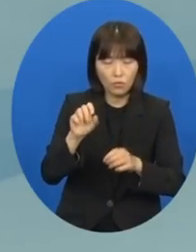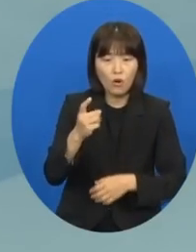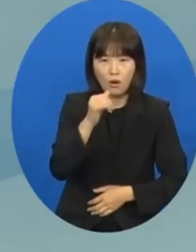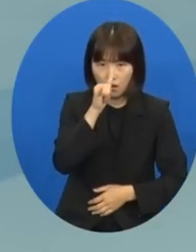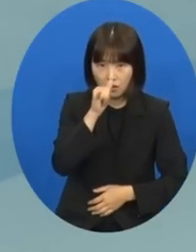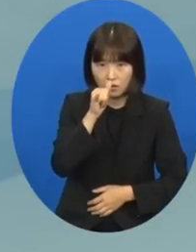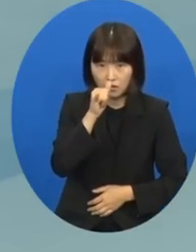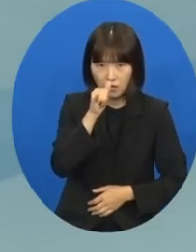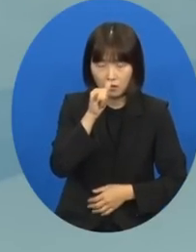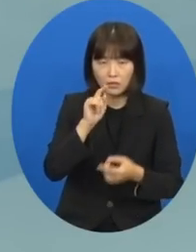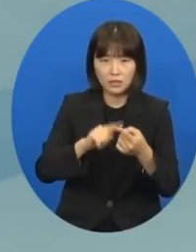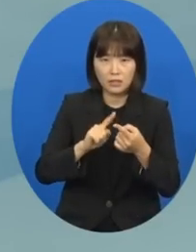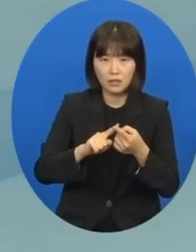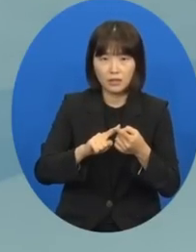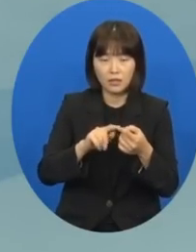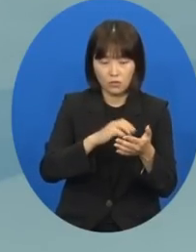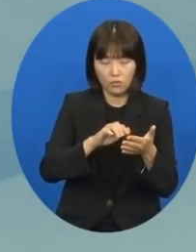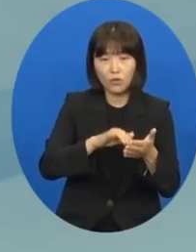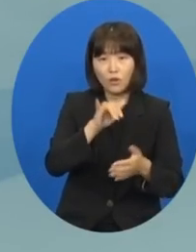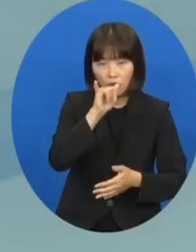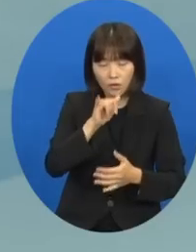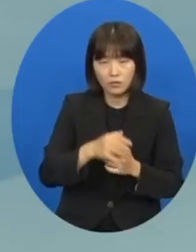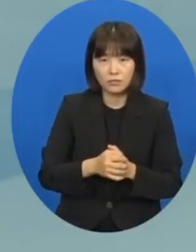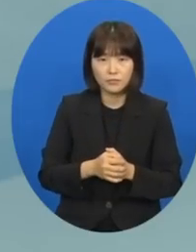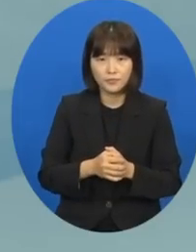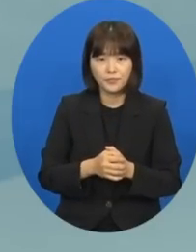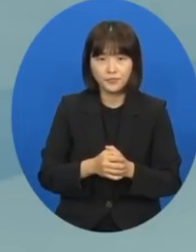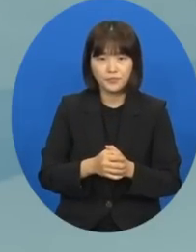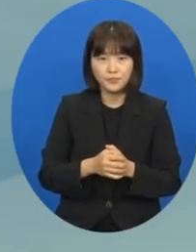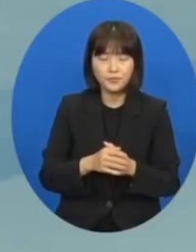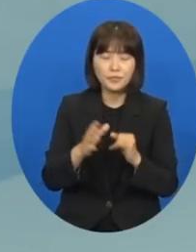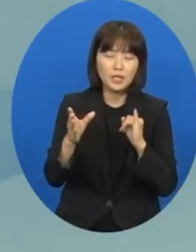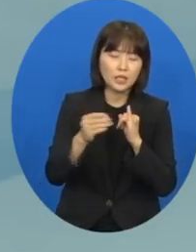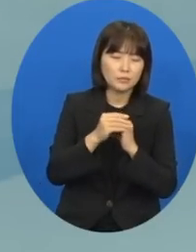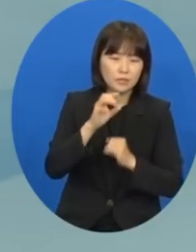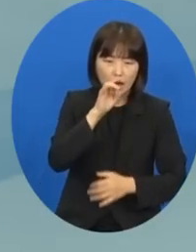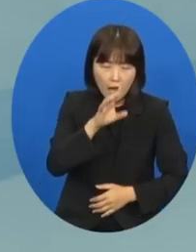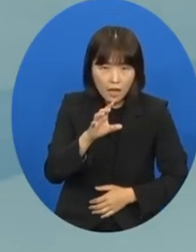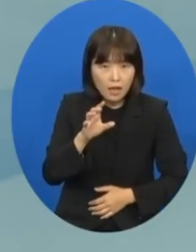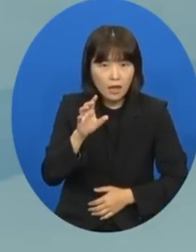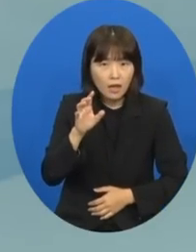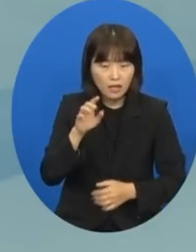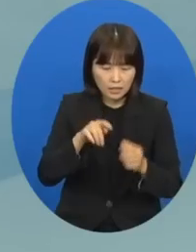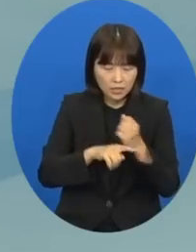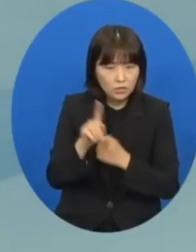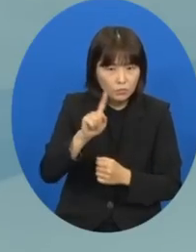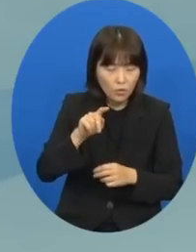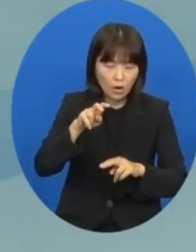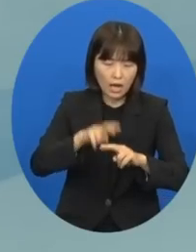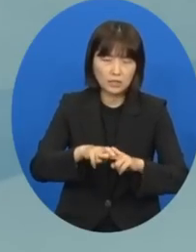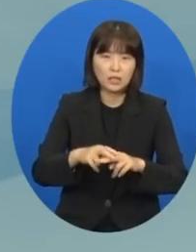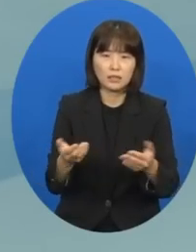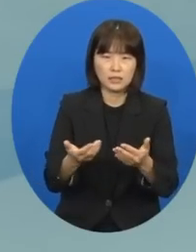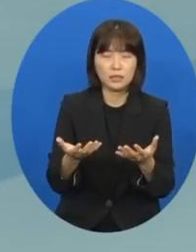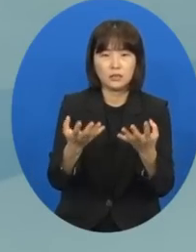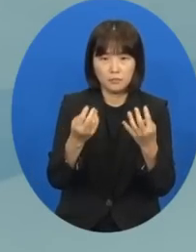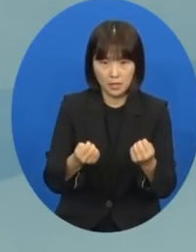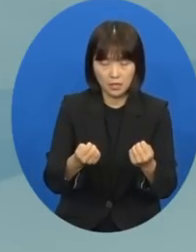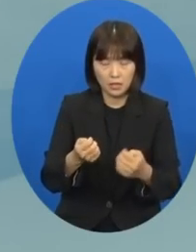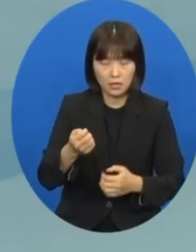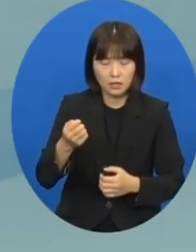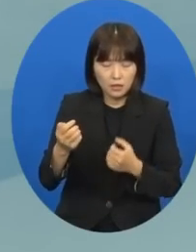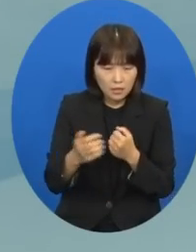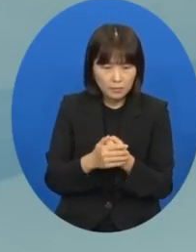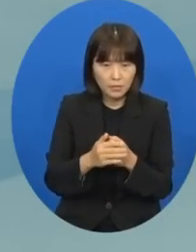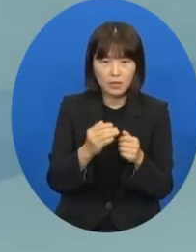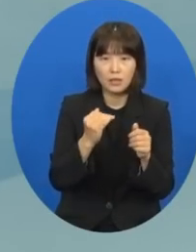난임이 늘어나는 이유는요, 스트레스, 그 다음에 앉아서 일을 하는 경우가 많아지면서 어떤 남성의 생식 능력이